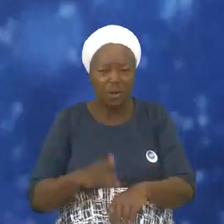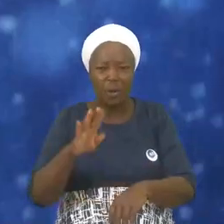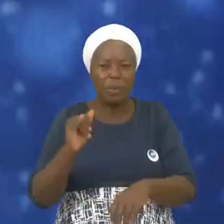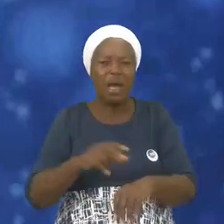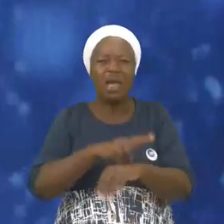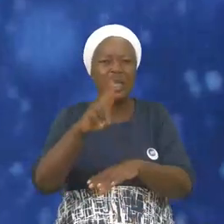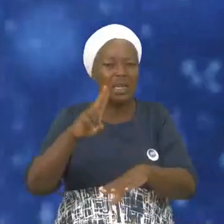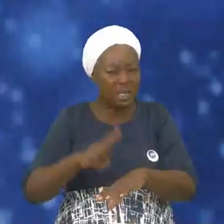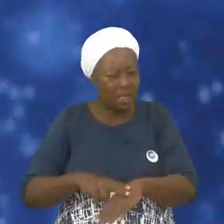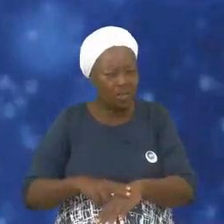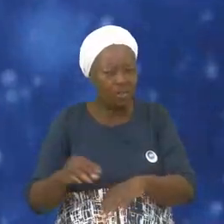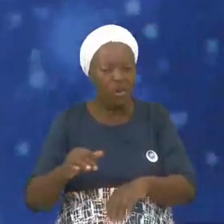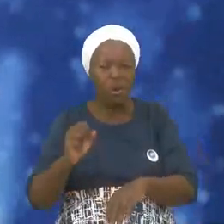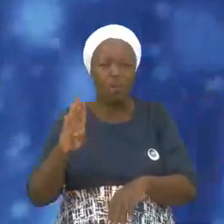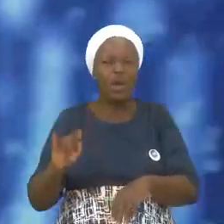étions